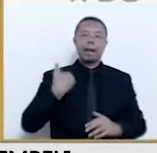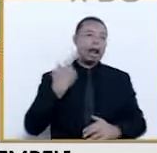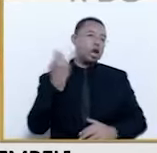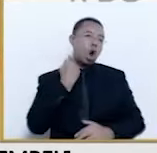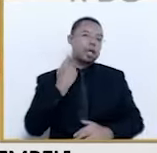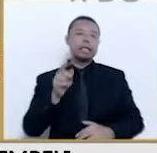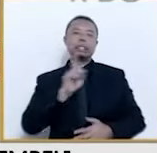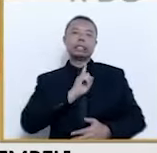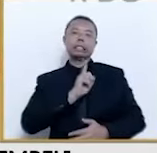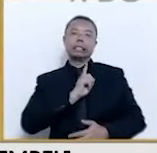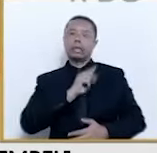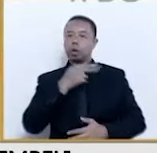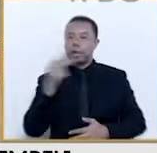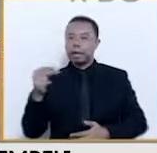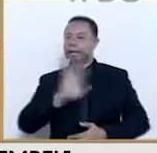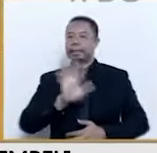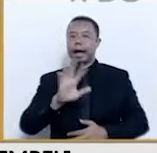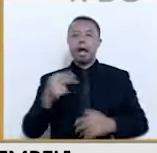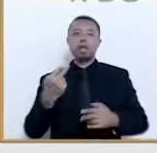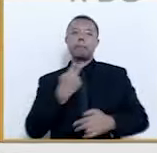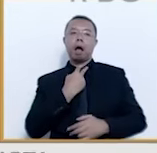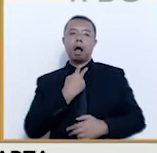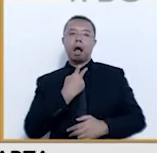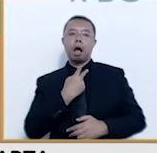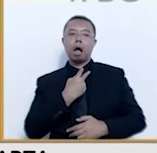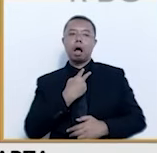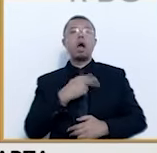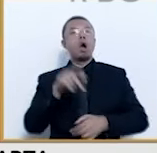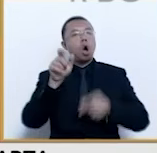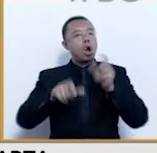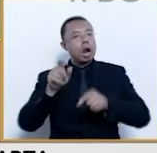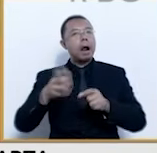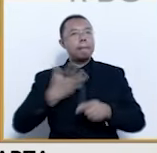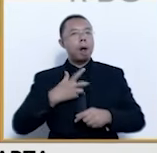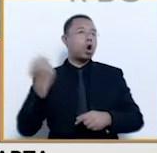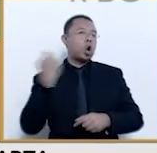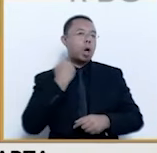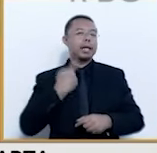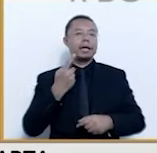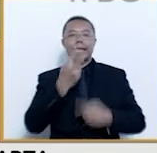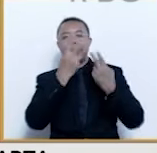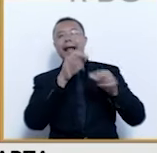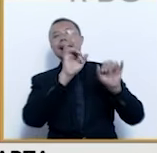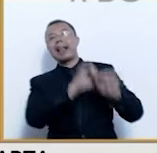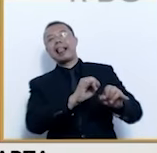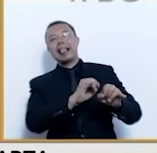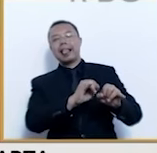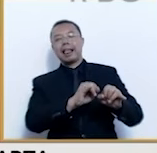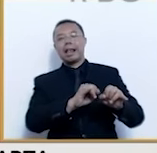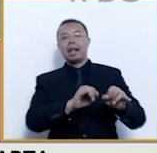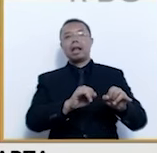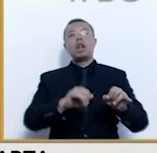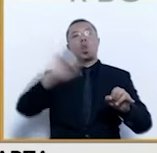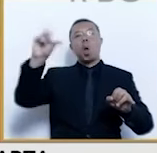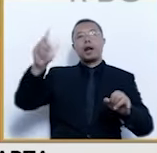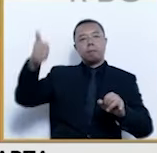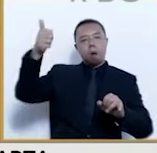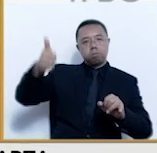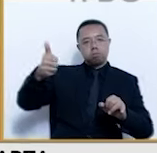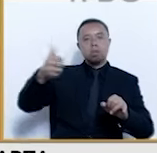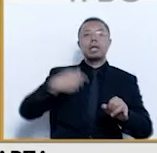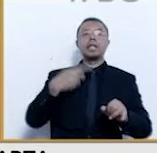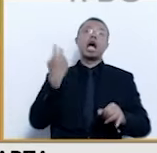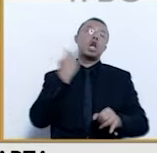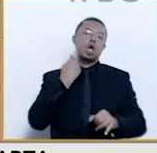kita jangan kita terjebak oleh pihak yang ingin dokter kita terlihat jelek di mata dunia dokter